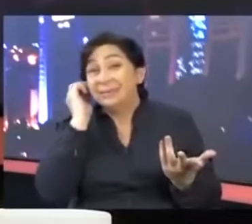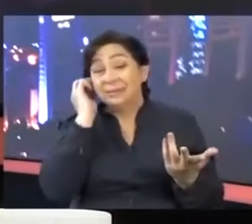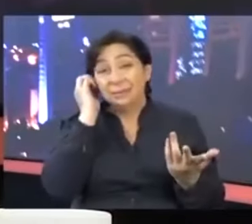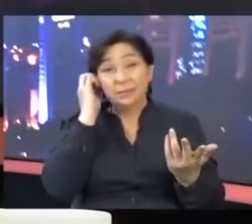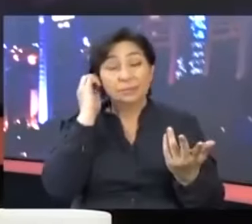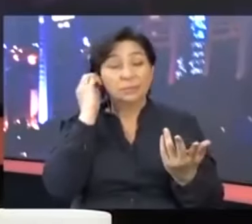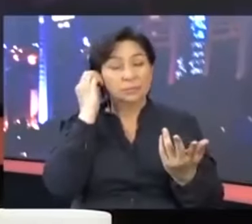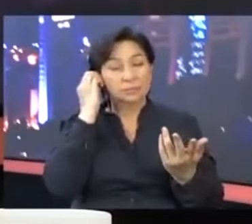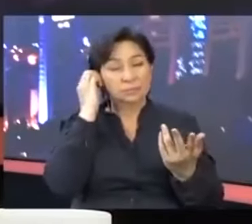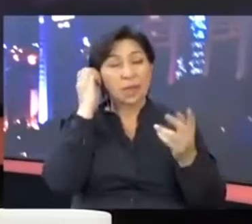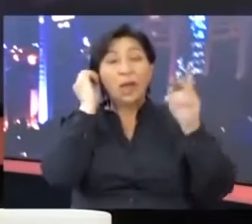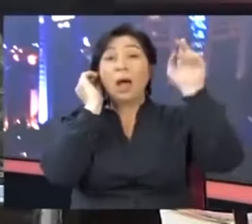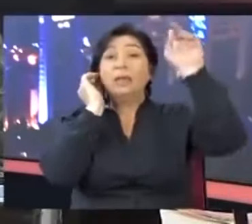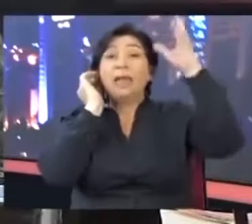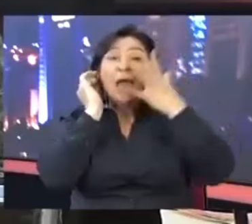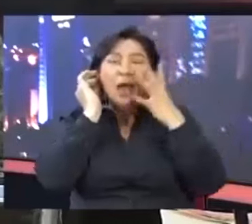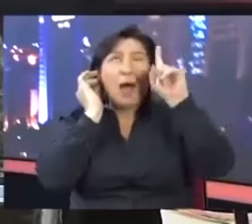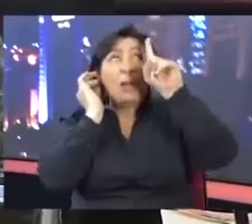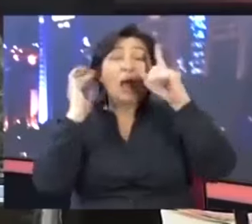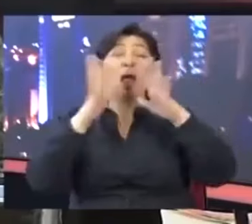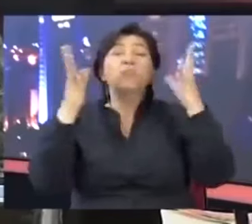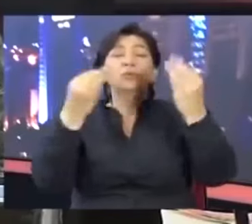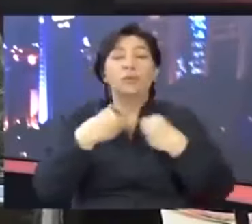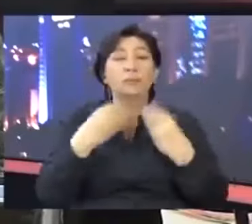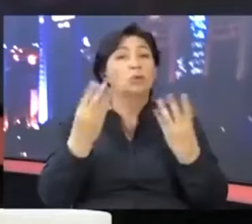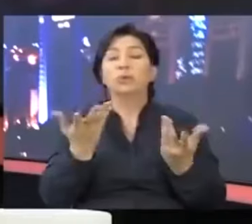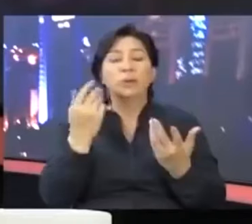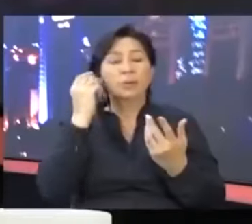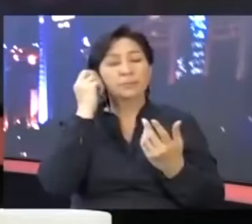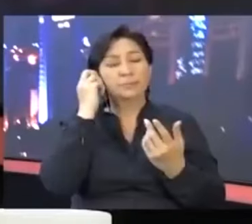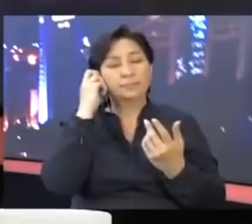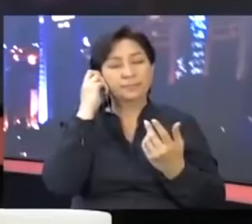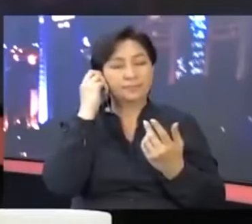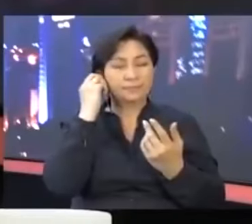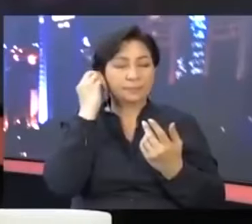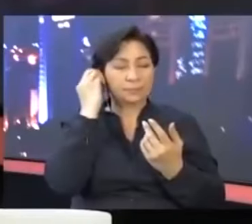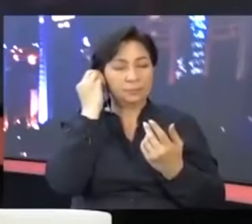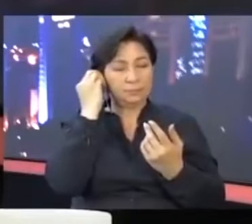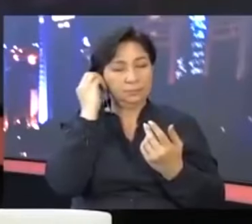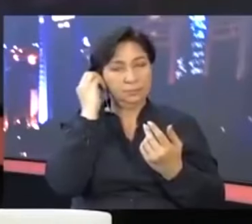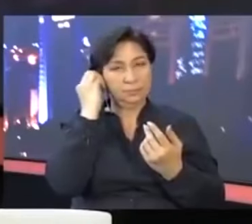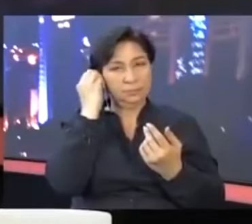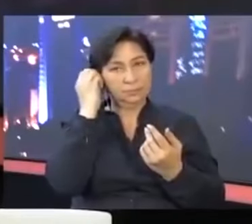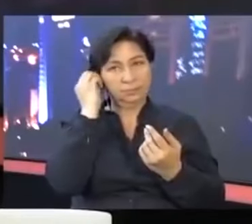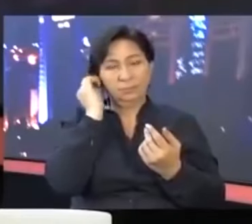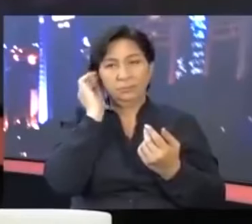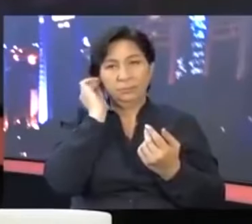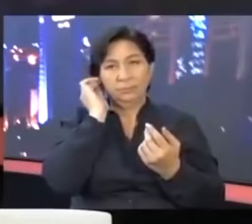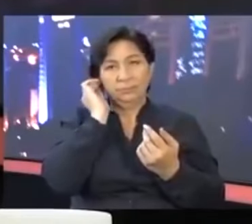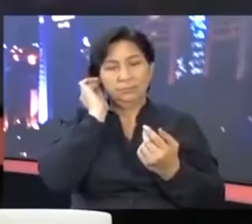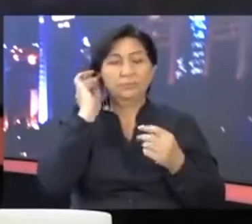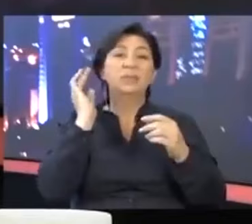seçebilmek en büyük lütfu olan aslında bir yerde başımızın belası olma potansiyelin de içinde taşıyor